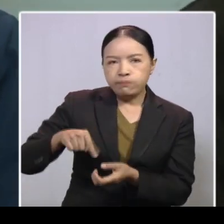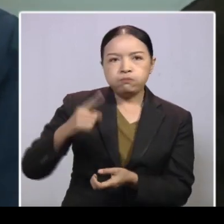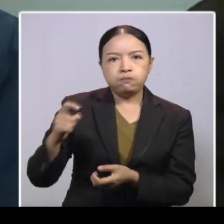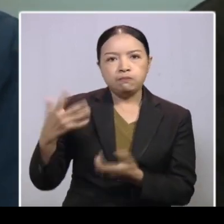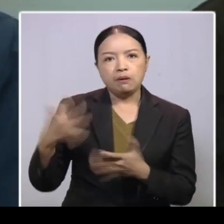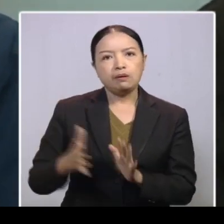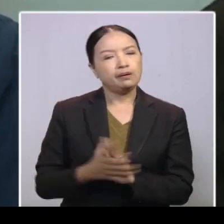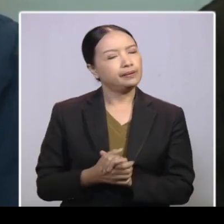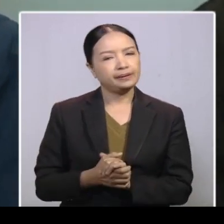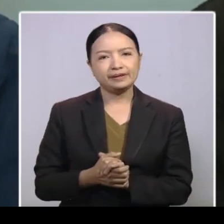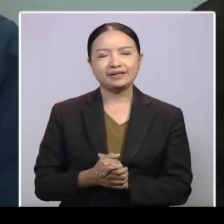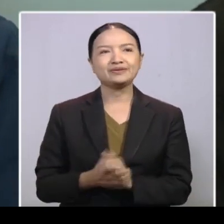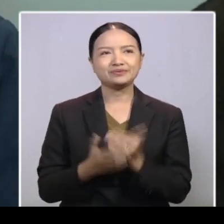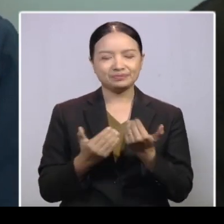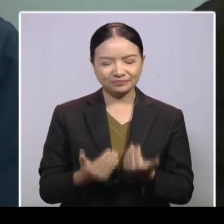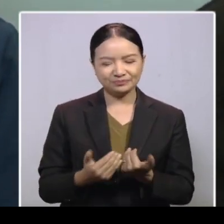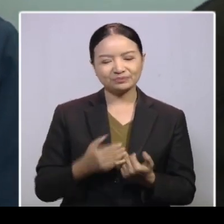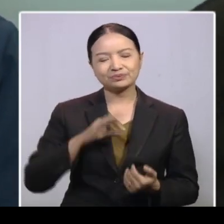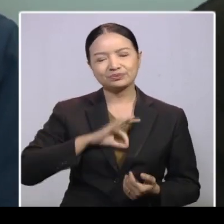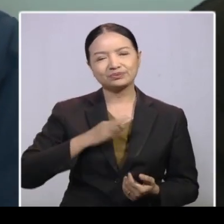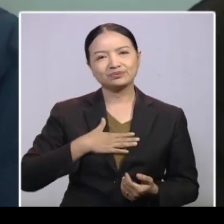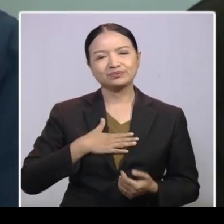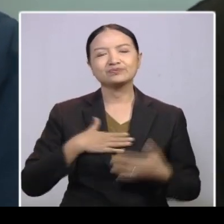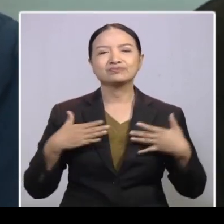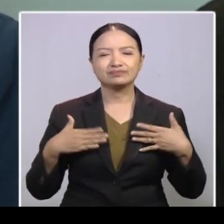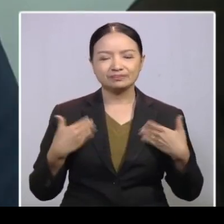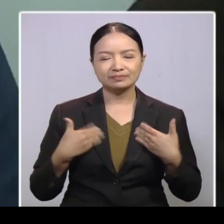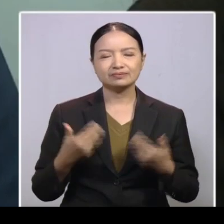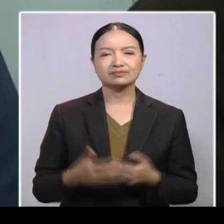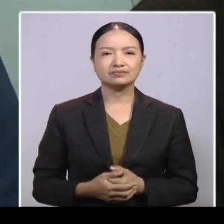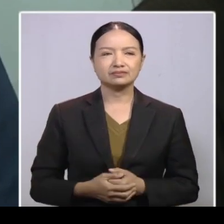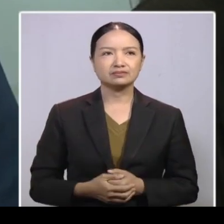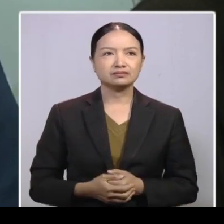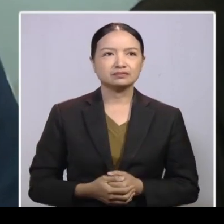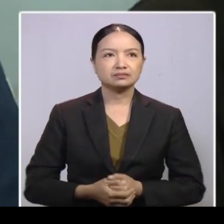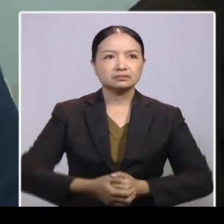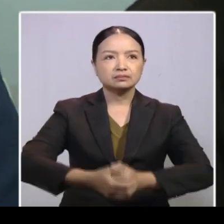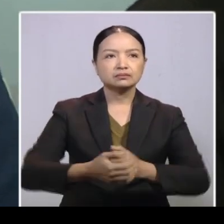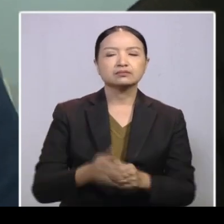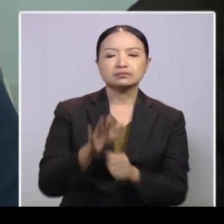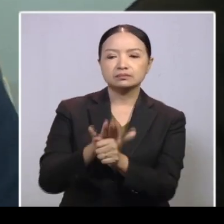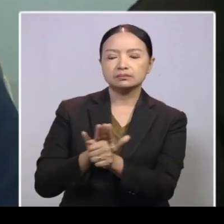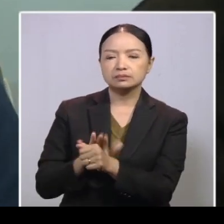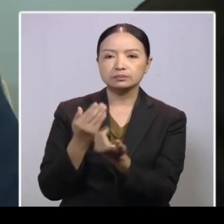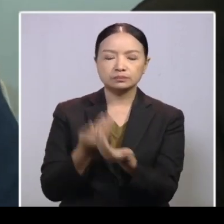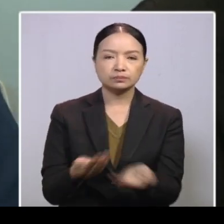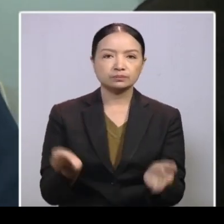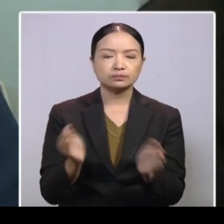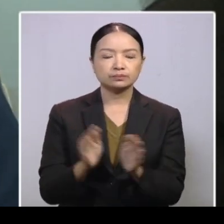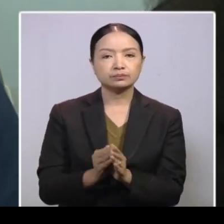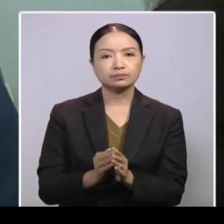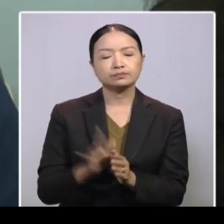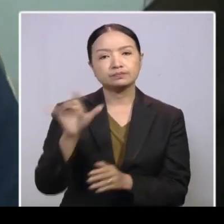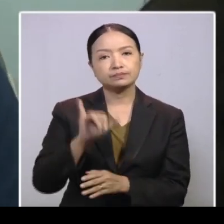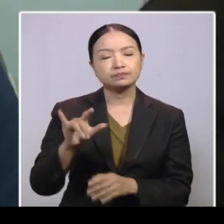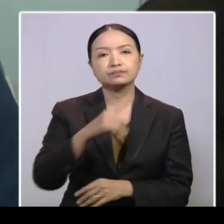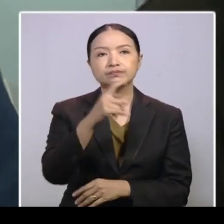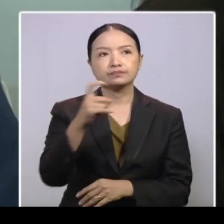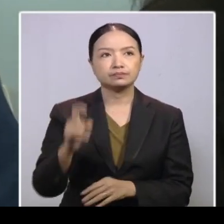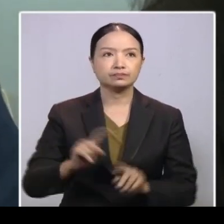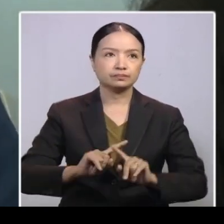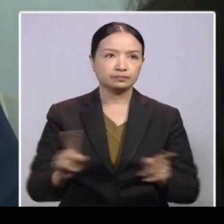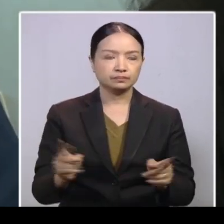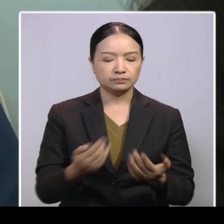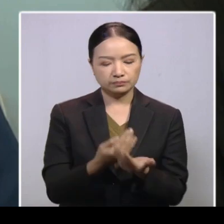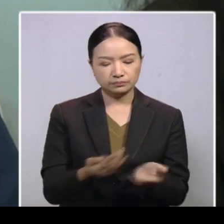ไม่มีคำบรรยายอะไรที่จะบรรยายออกมาได้หรอกค่ะก็เห็นใจครอบครัวที่สูญเสียค่ะแต่ก็ไม่อยากให้